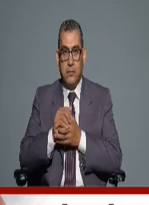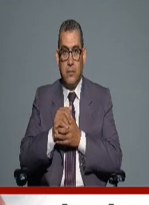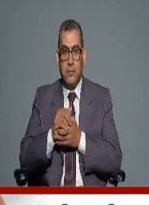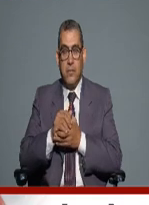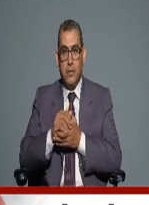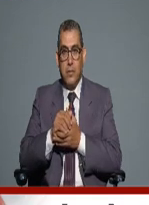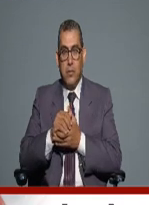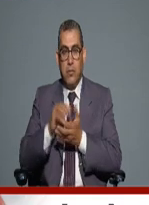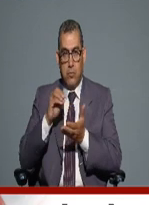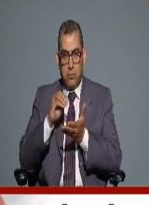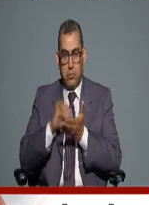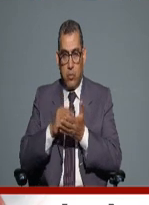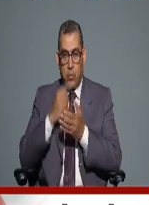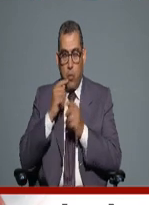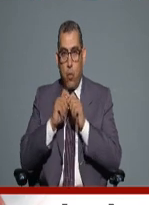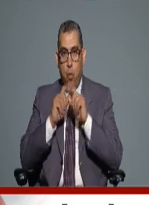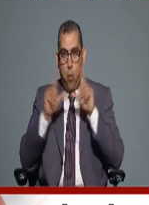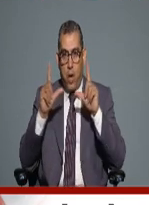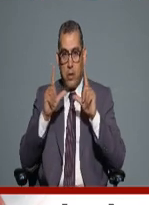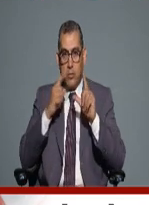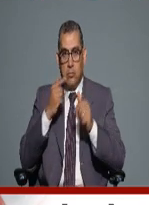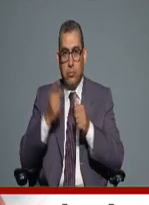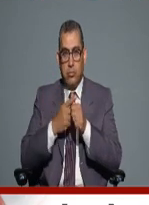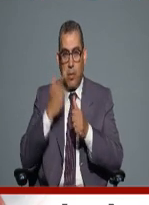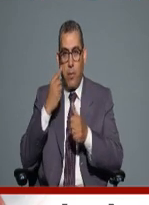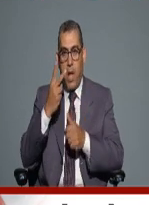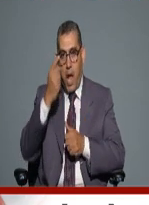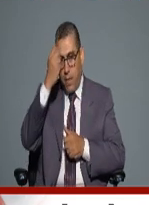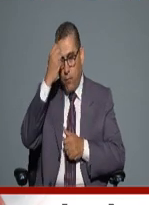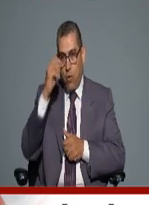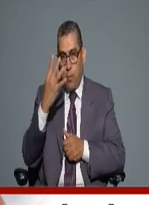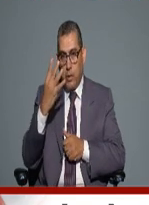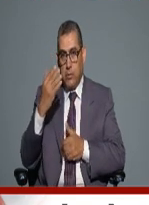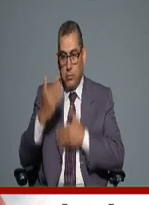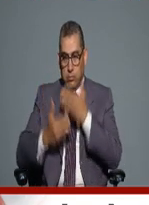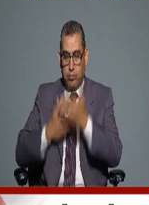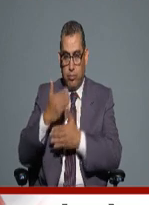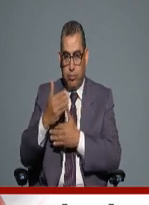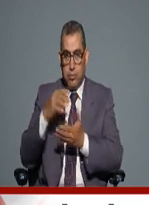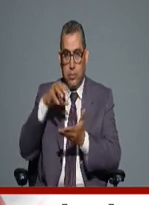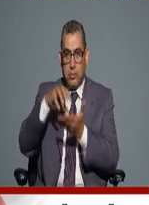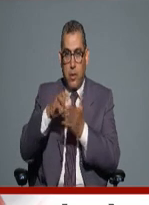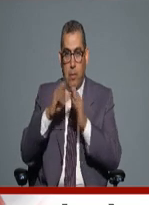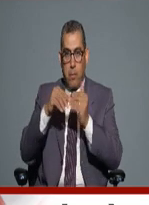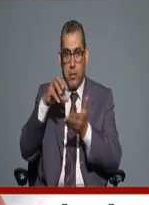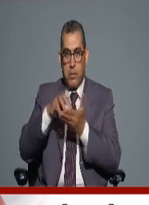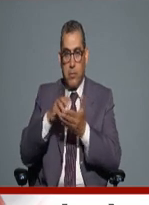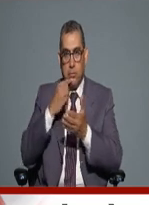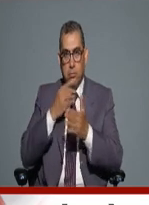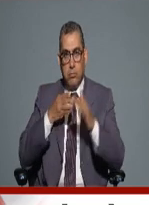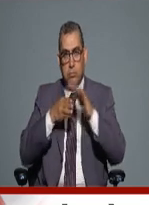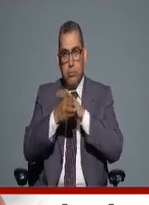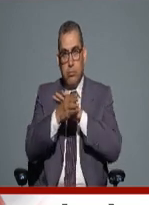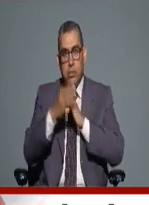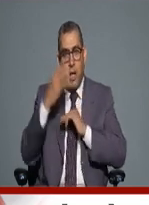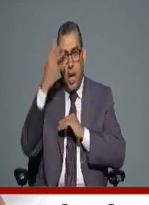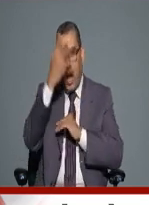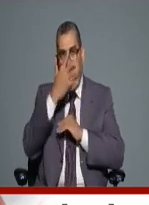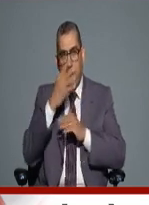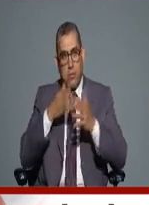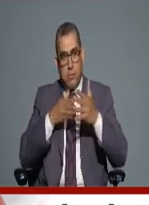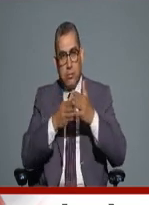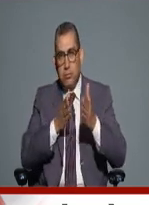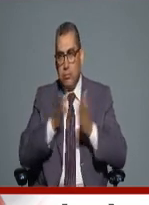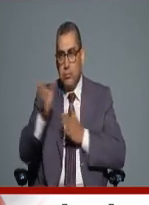أكيد واضح بالنسبة لنا كلنا من 2014 اهتمام الدولة المصرية بالعمق الأفريقي والتحرك